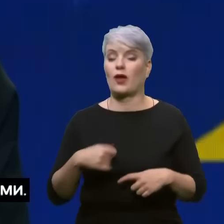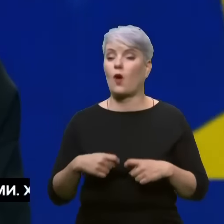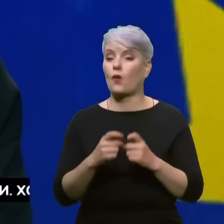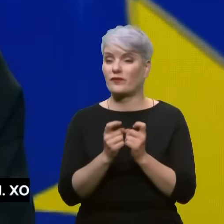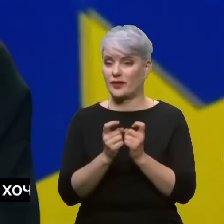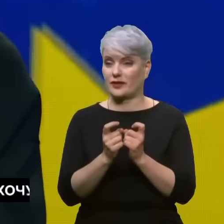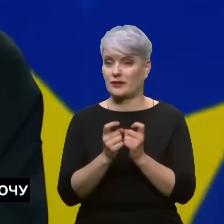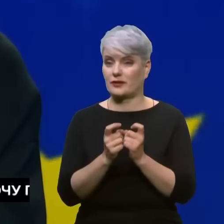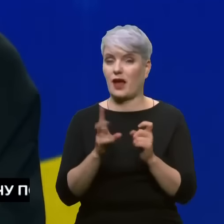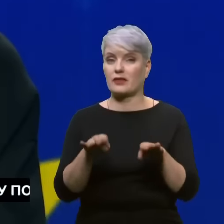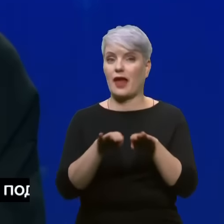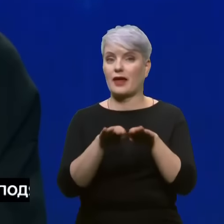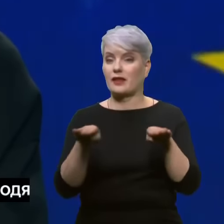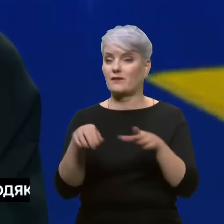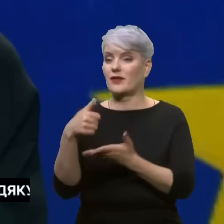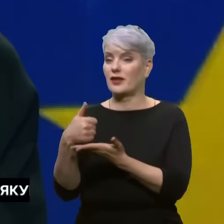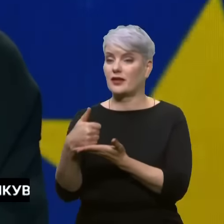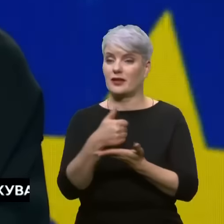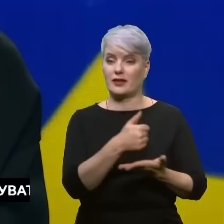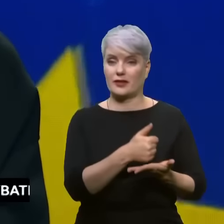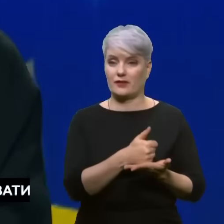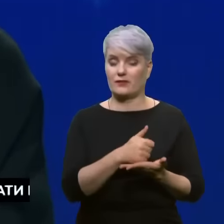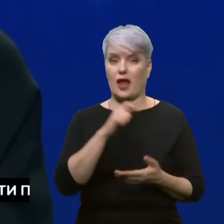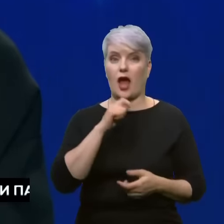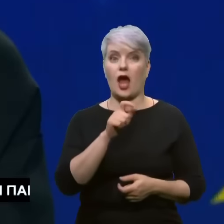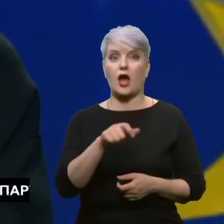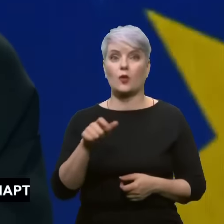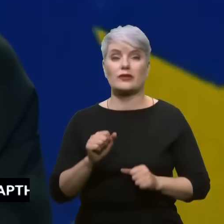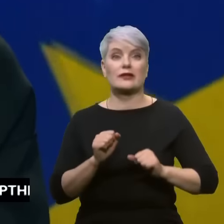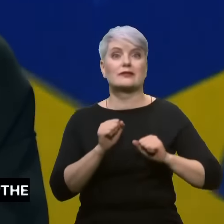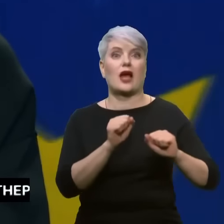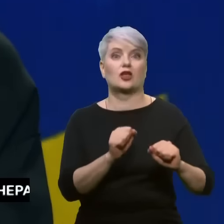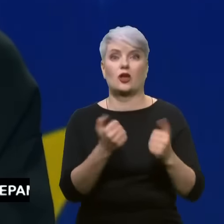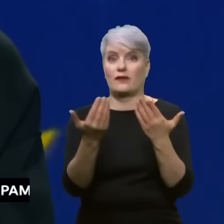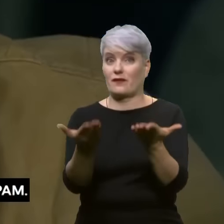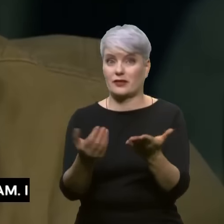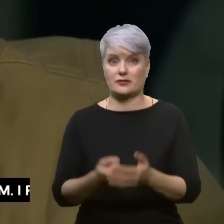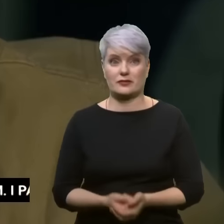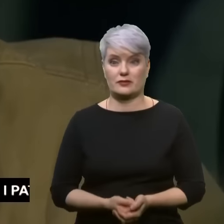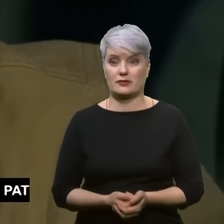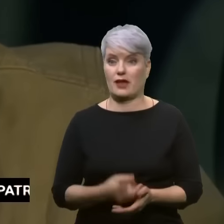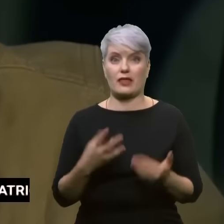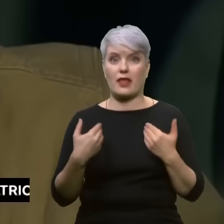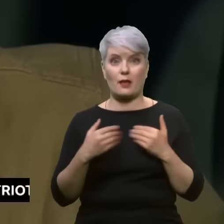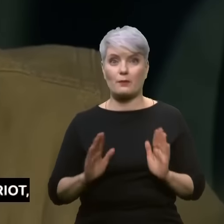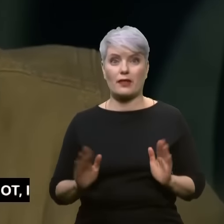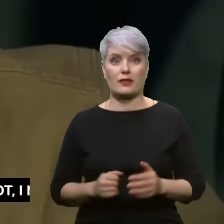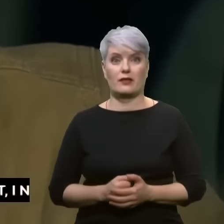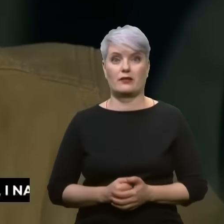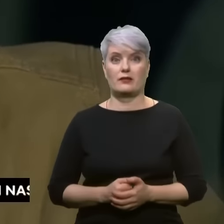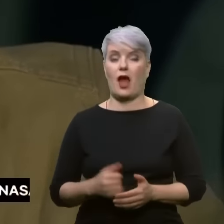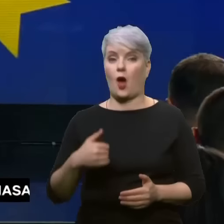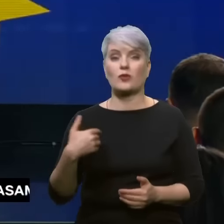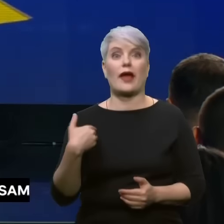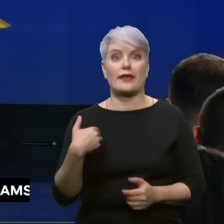конфлікт на рівні лідерів, що українці почали захищати вас. Не мене.